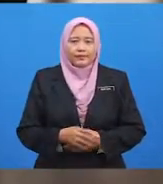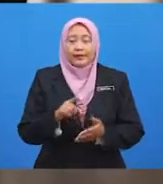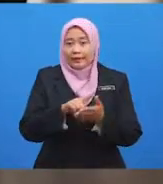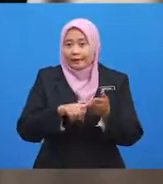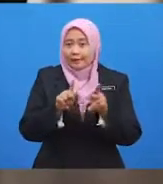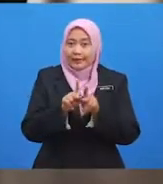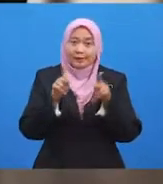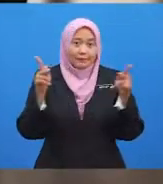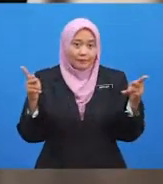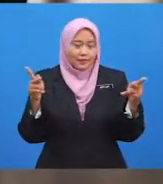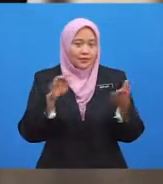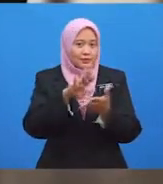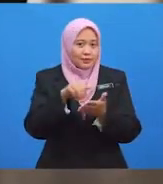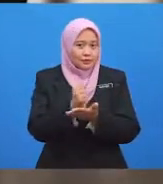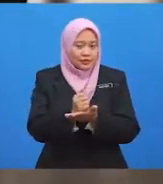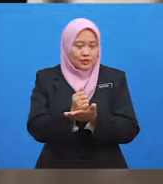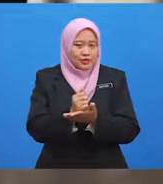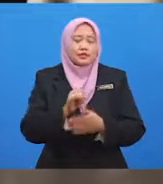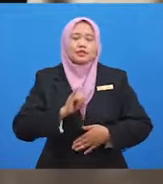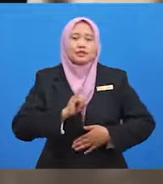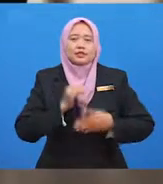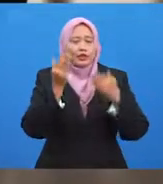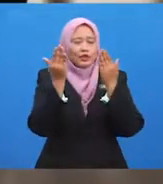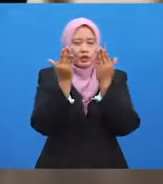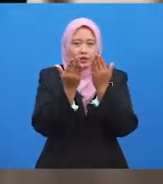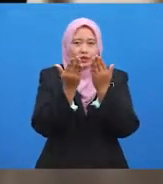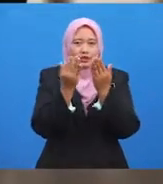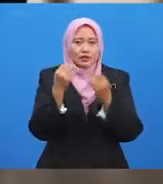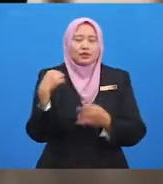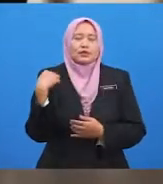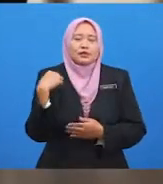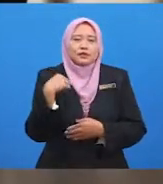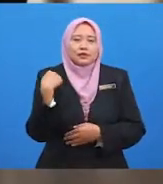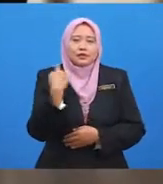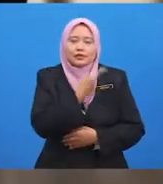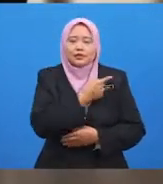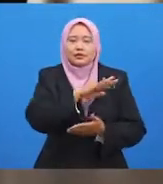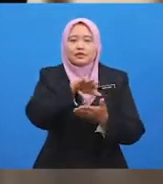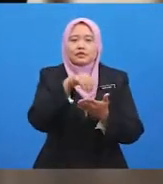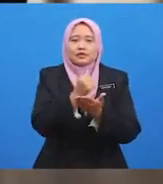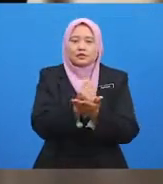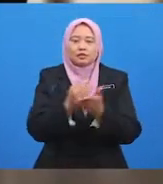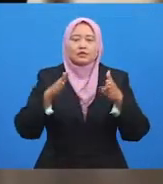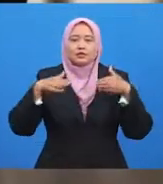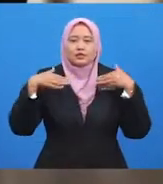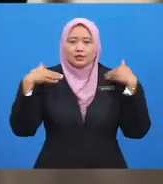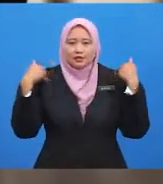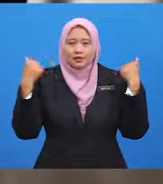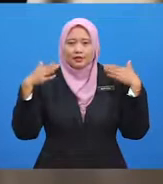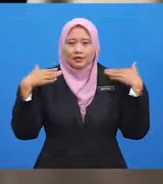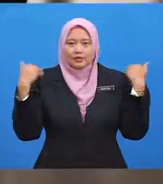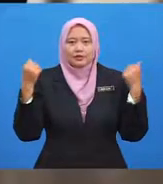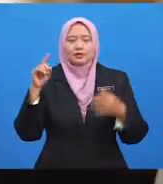Ustadzah pada hari ini Ustadzah Doakan kita semua beroleh nikmat kesehatan dan dilimpahi rahmat Allah Subhanahu Wa